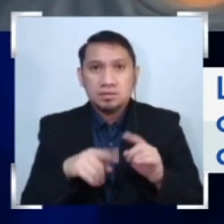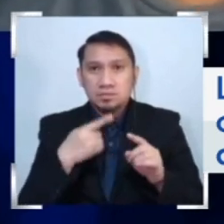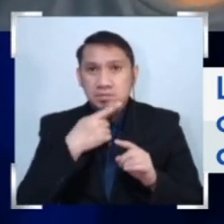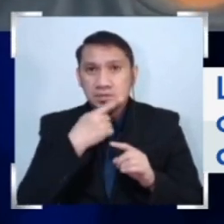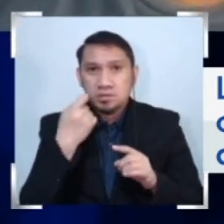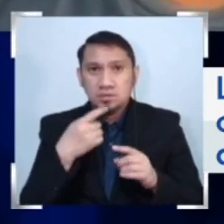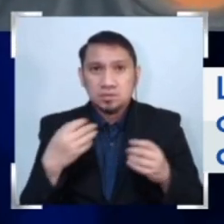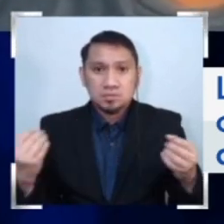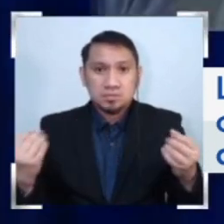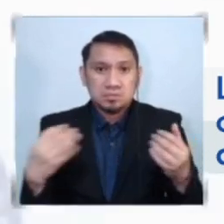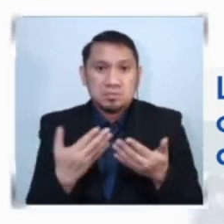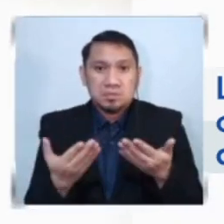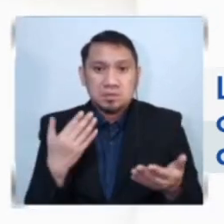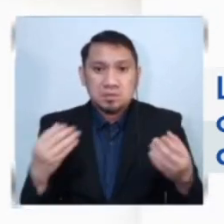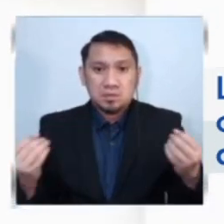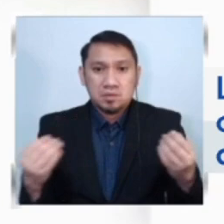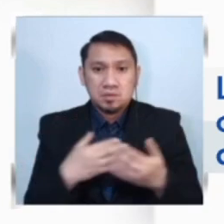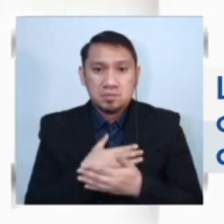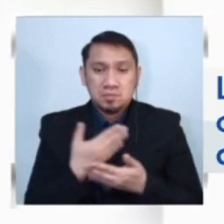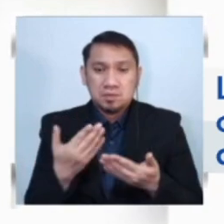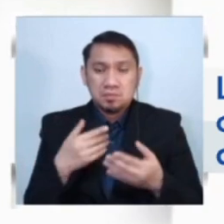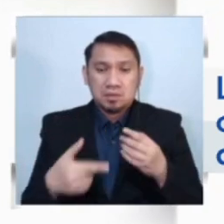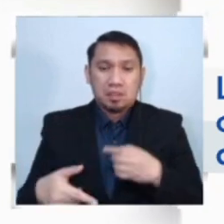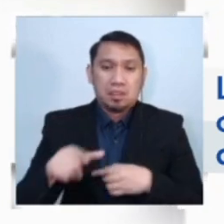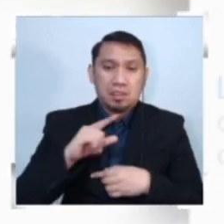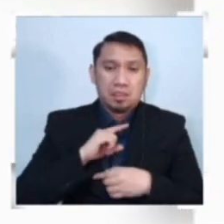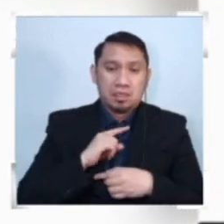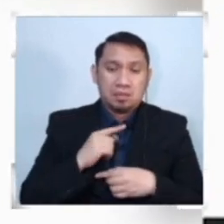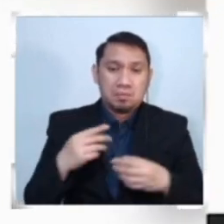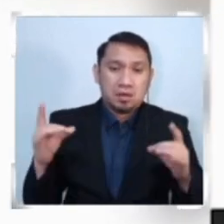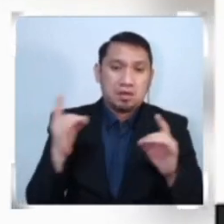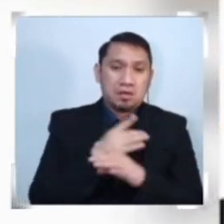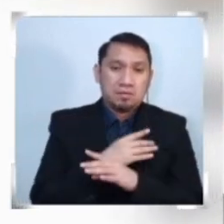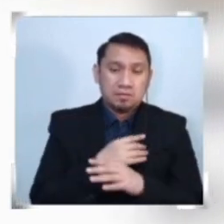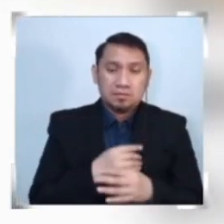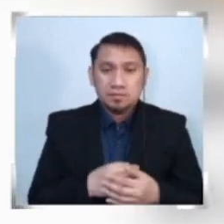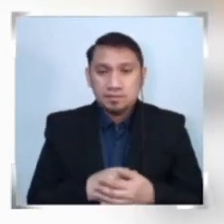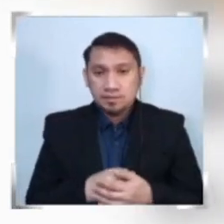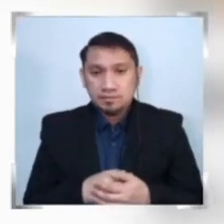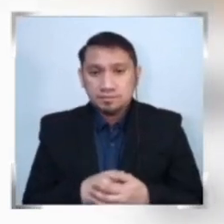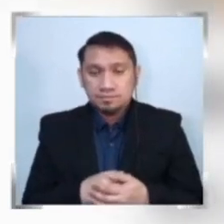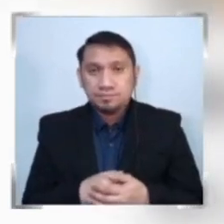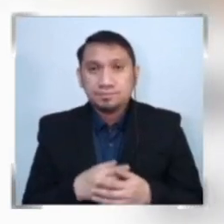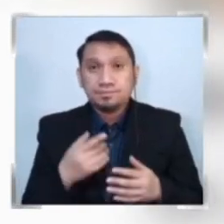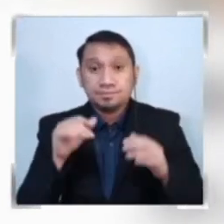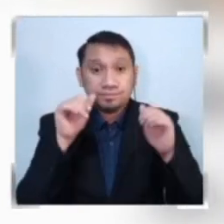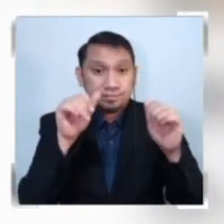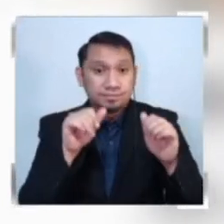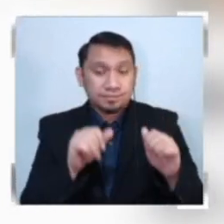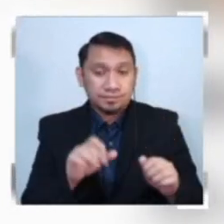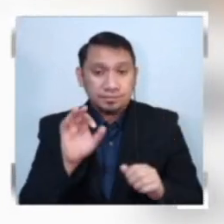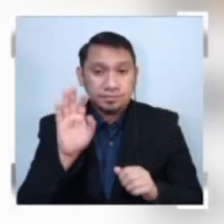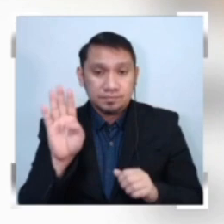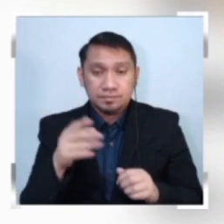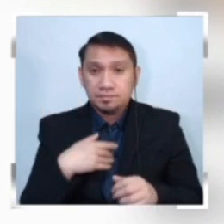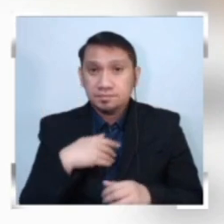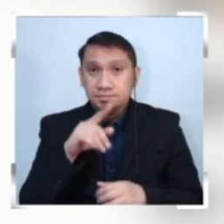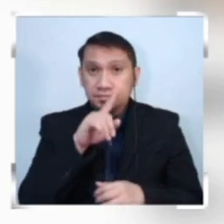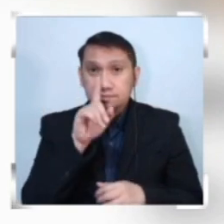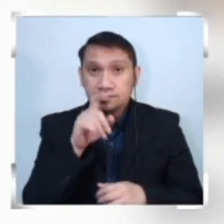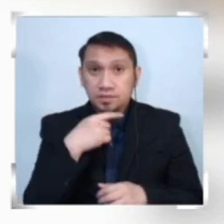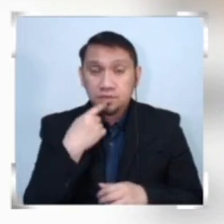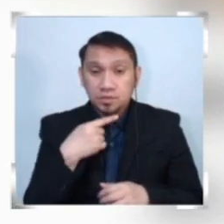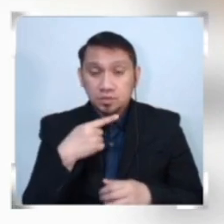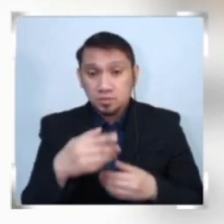na mabueltahan ako. Sa post na mga ito ng Visor sa kanilang Facebook page, inilantad na nagtatanong kung sino magpapagawa ng Certificate